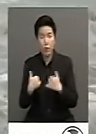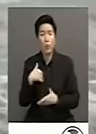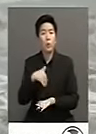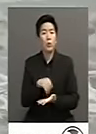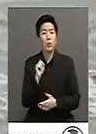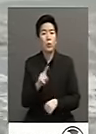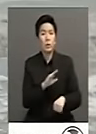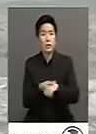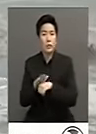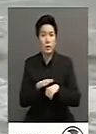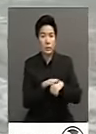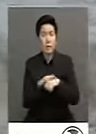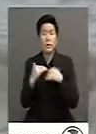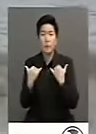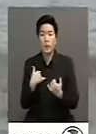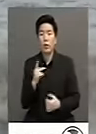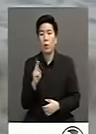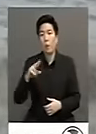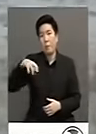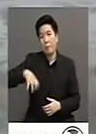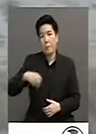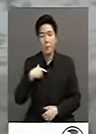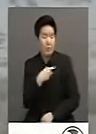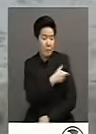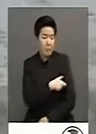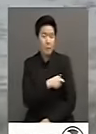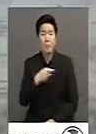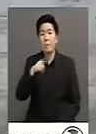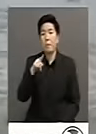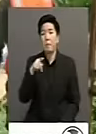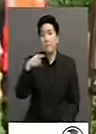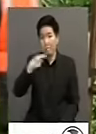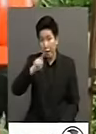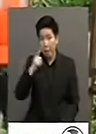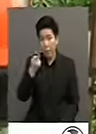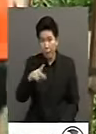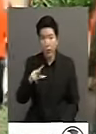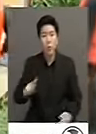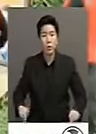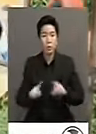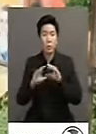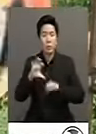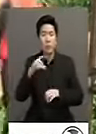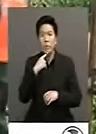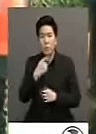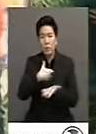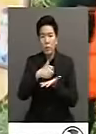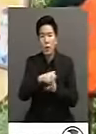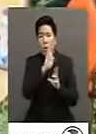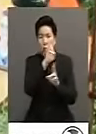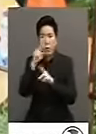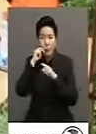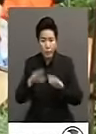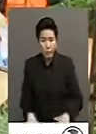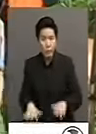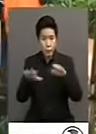พิบัติแห่งชาติหรือสพช.กรมป้องกันและบรรเทาสาธารณภัยกระทรวงมหาดไทยได้รายงานสถานการณ์ภัยพิบัติเรื่องระวังภัยน้ำท่ว